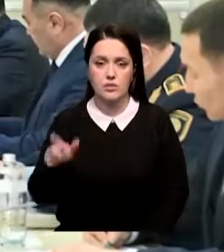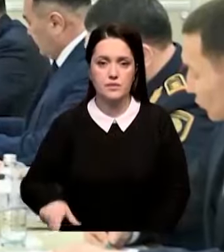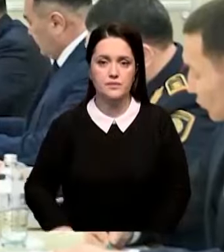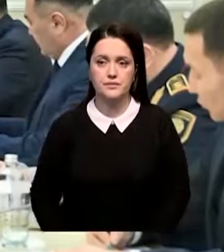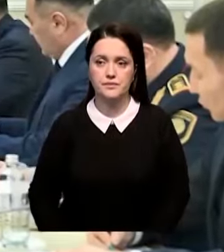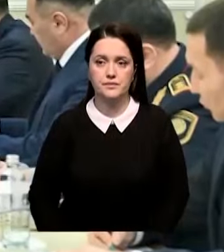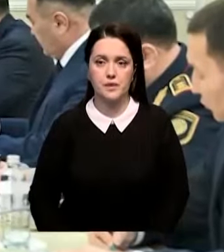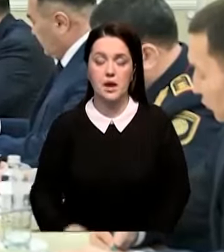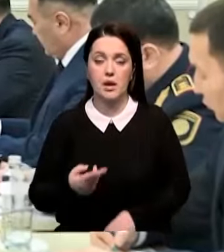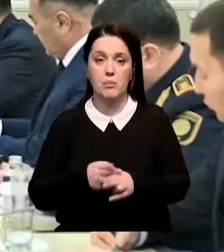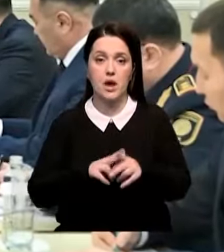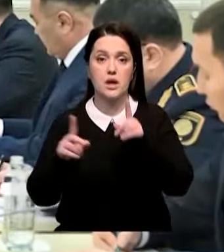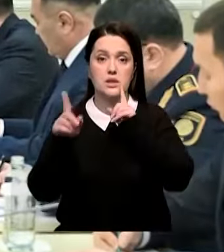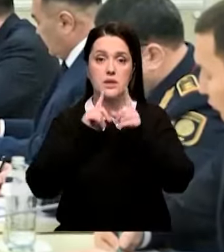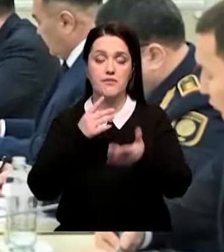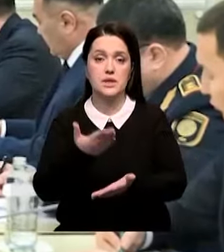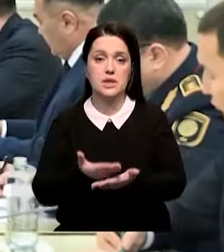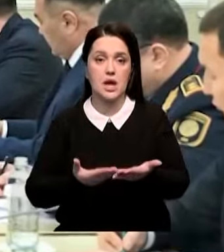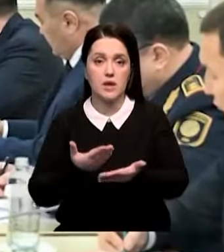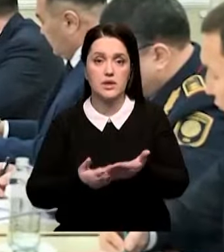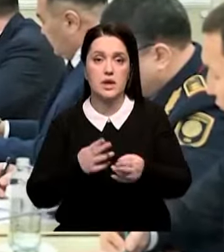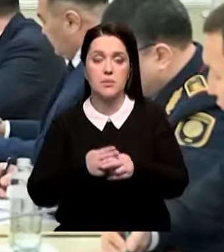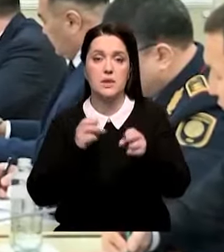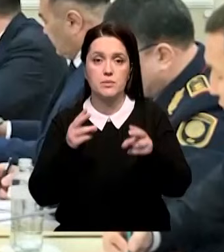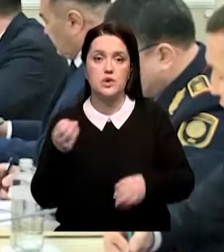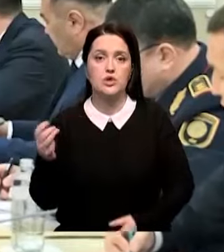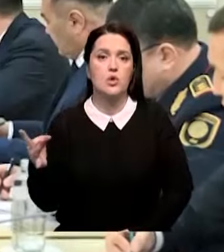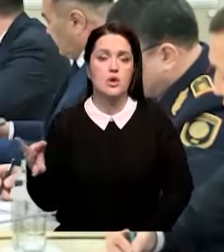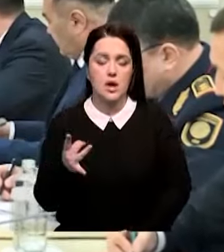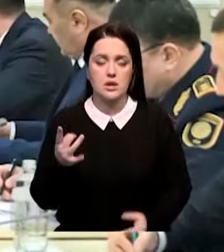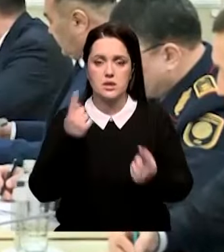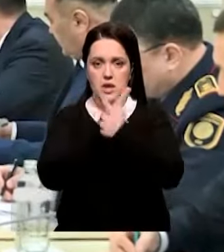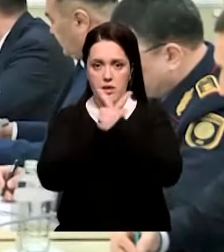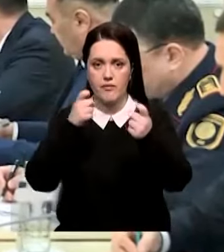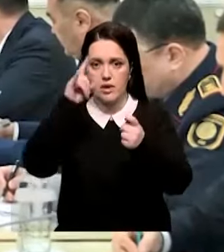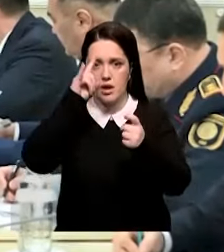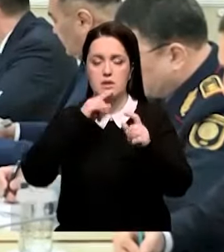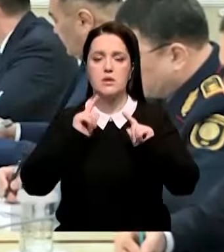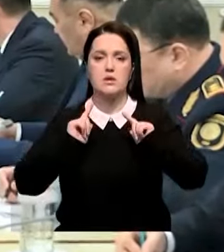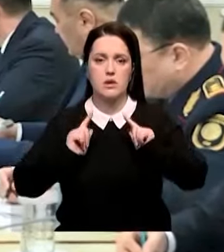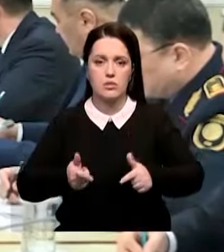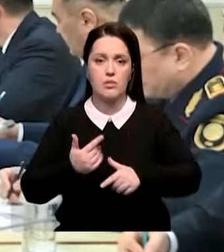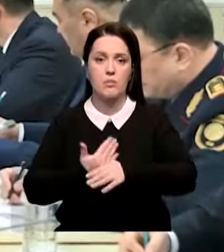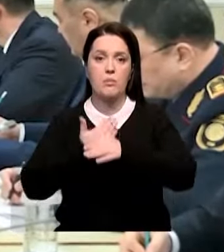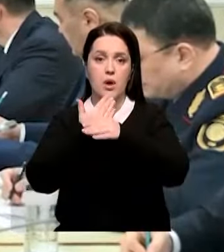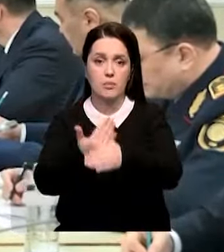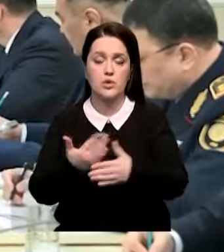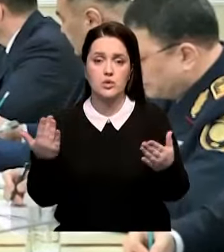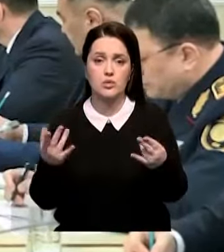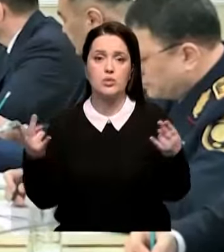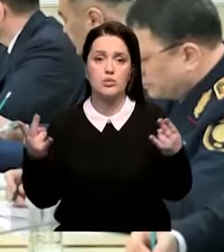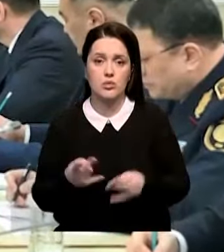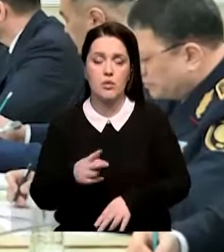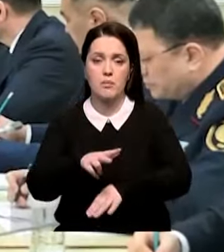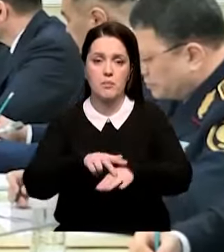На оперативном совещании Совета Безопасности президент еще раз заявил, Казахстан готов помочь. При необходимости правоохранительные